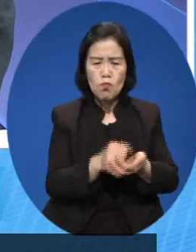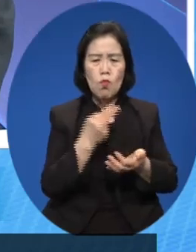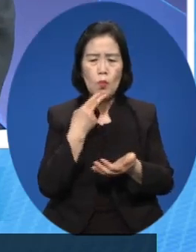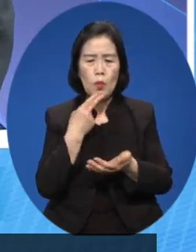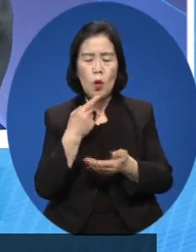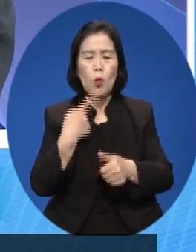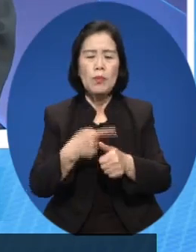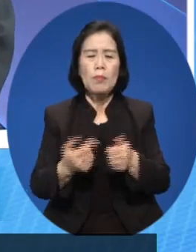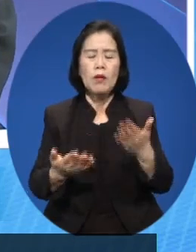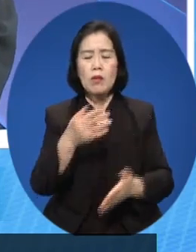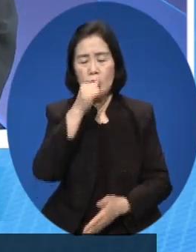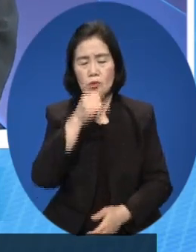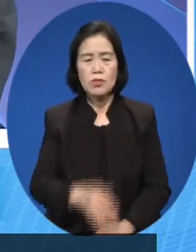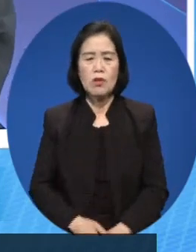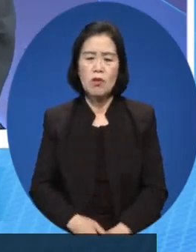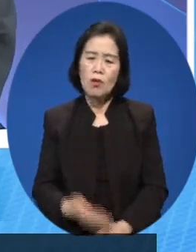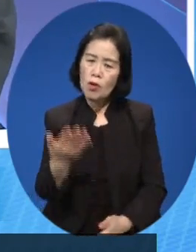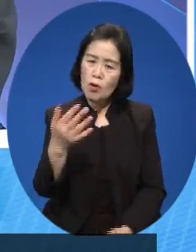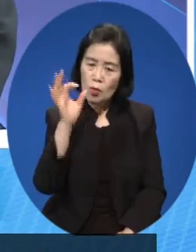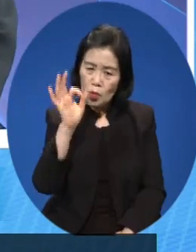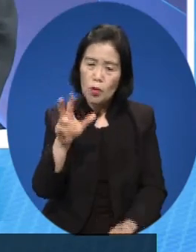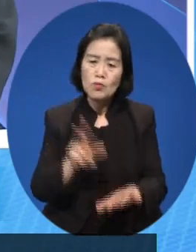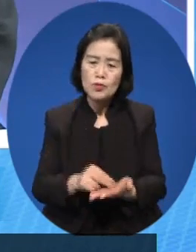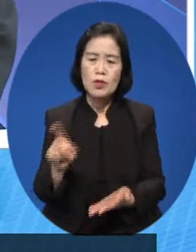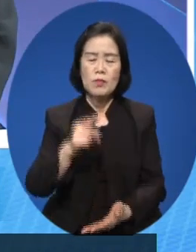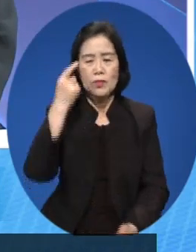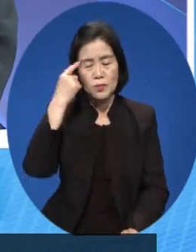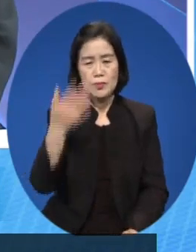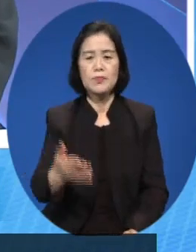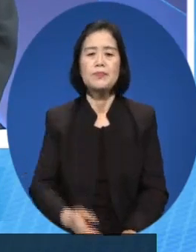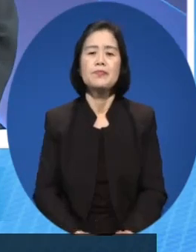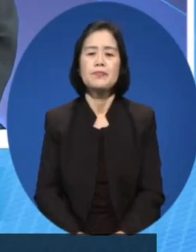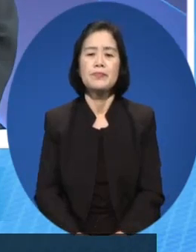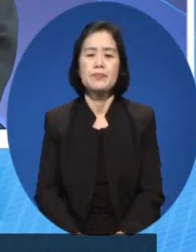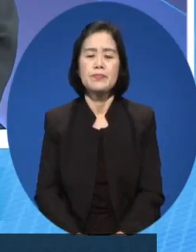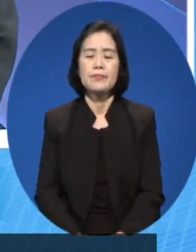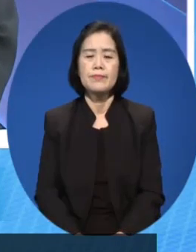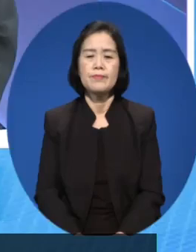있습니다 의원님께서 보시게 어떤 문제가 있다 이렇게 좀 생각을 하시는 거죠